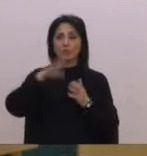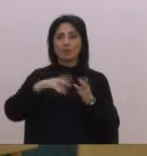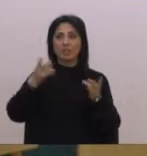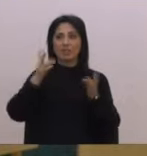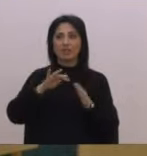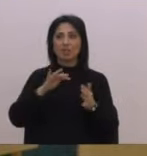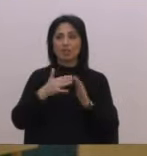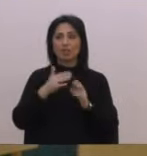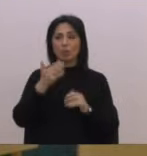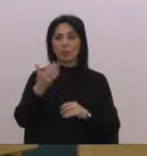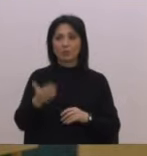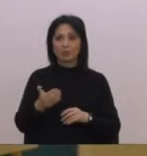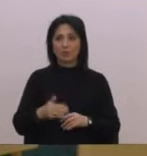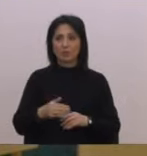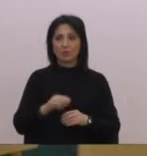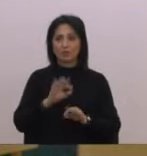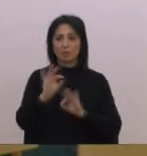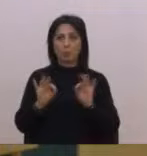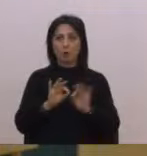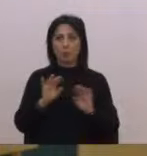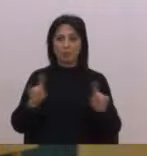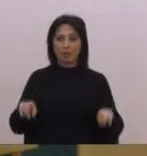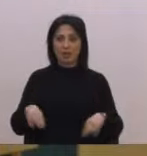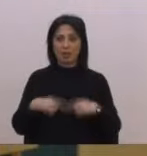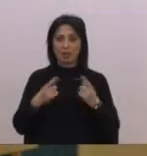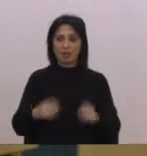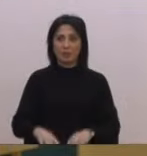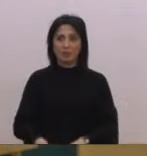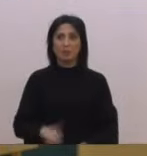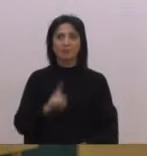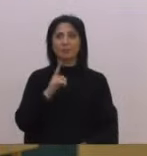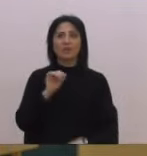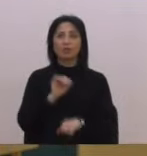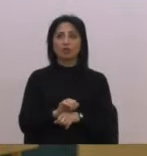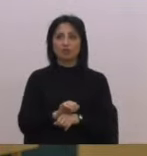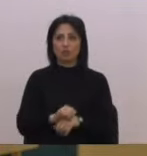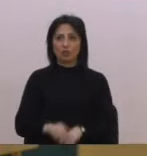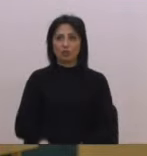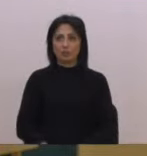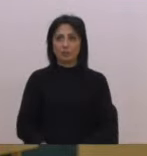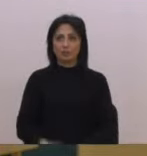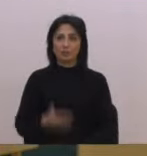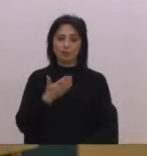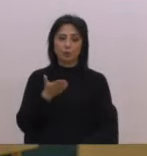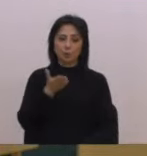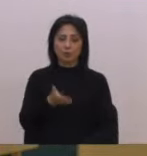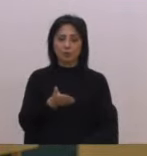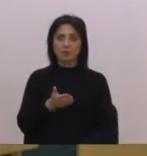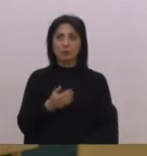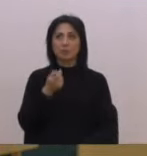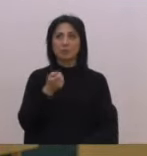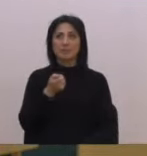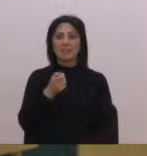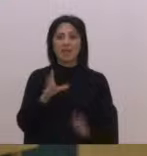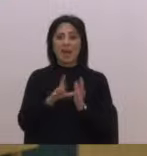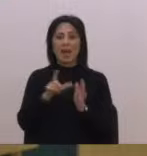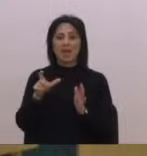darceneli soplebis. Proiectebis ganhorțeleba. Ratom șeșer da. Tunat cire